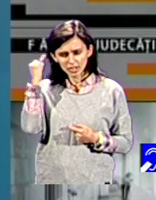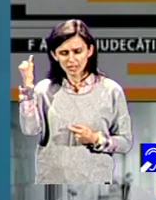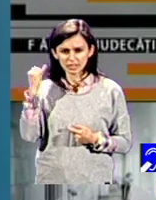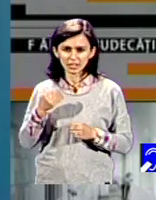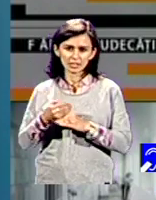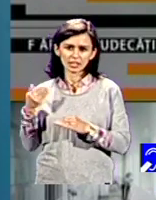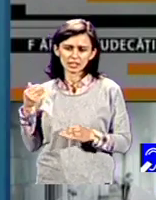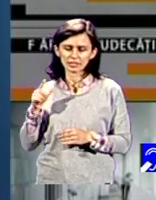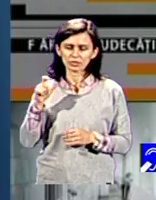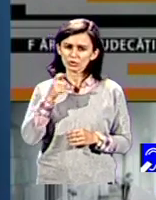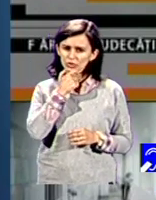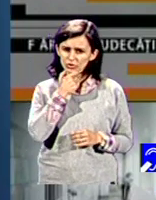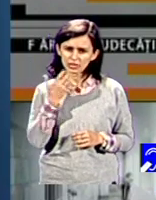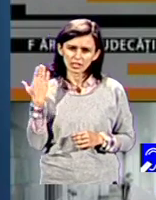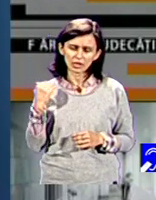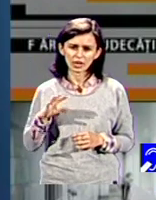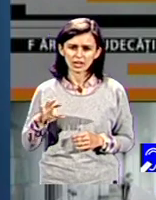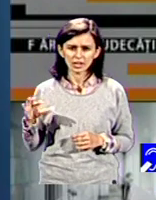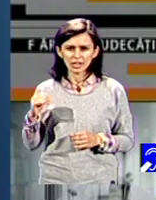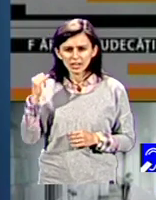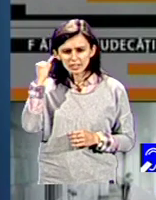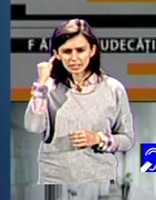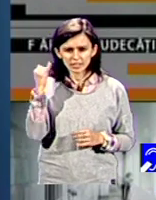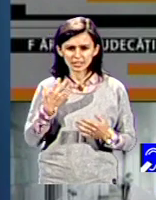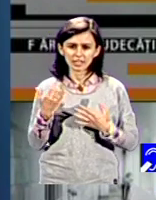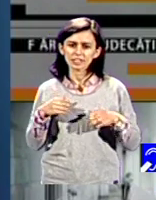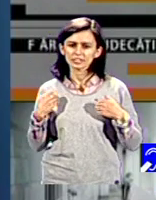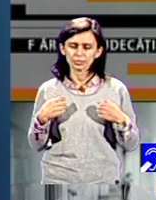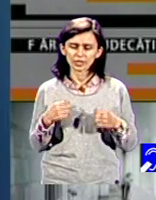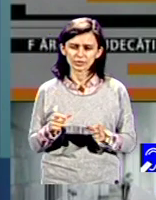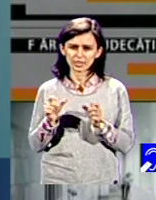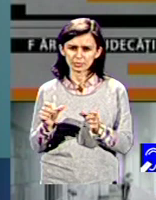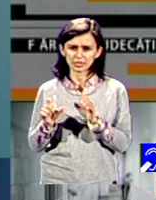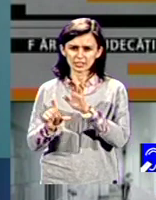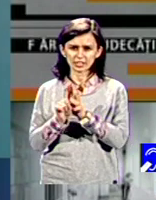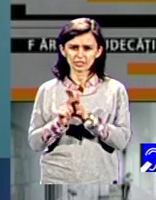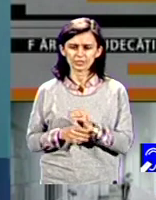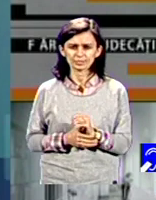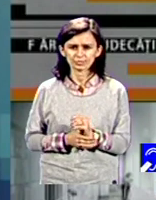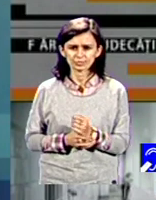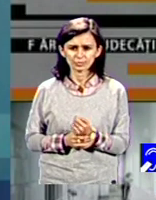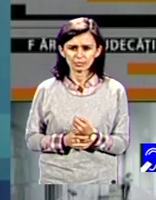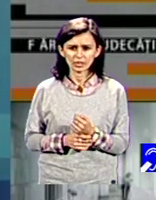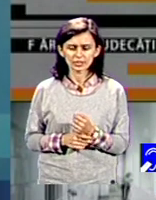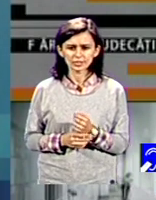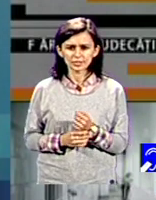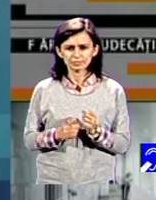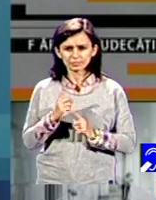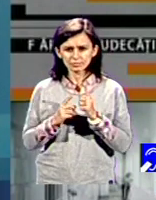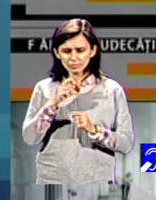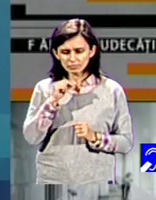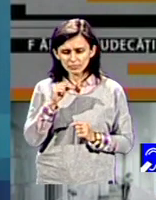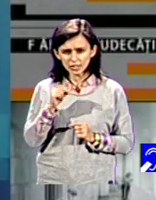erau alte idei cele care se bucurau de Protecția legii o Iar îl că vorbim și îmi cer scuze că vă întrerup și când vorbim de